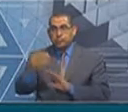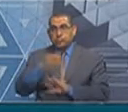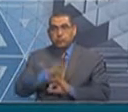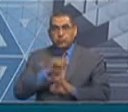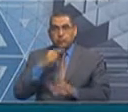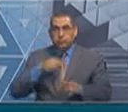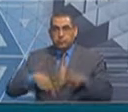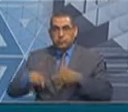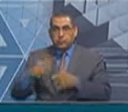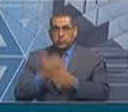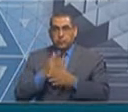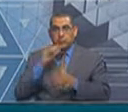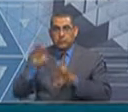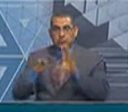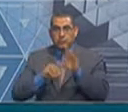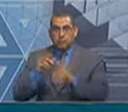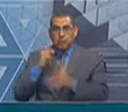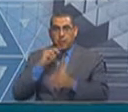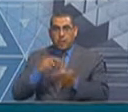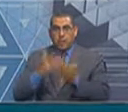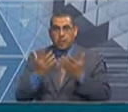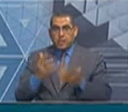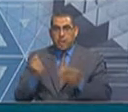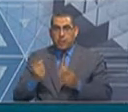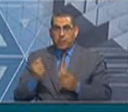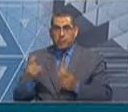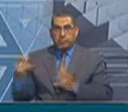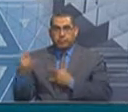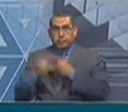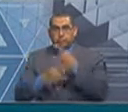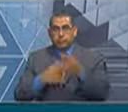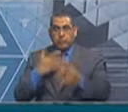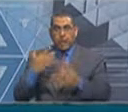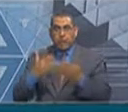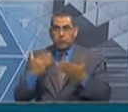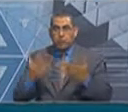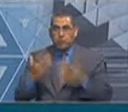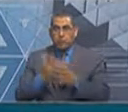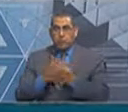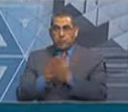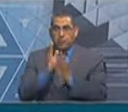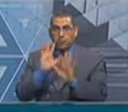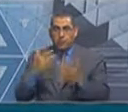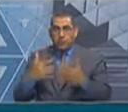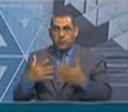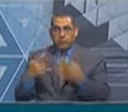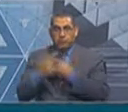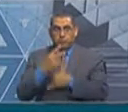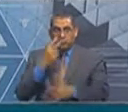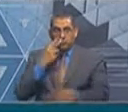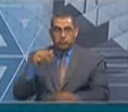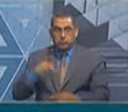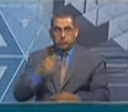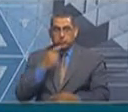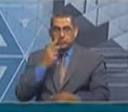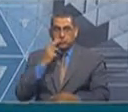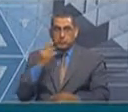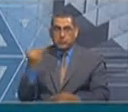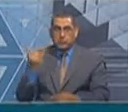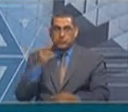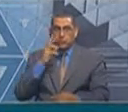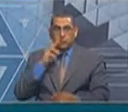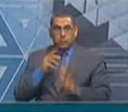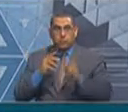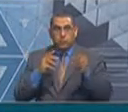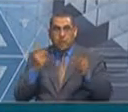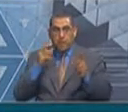هي لتسهيل الحركة المرورية في منطقة عين الصيرة. يعني إذا نظرنا قليلا في هذا الاتجاه